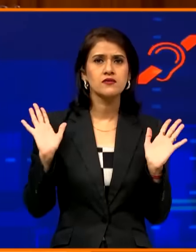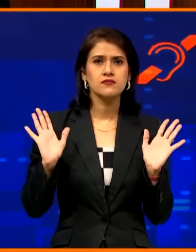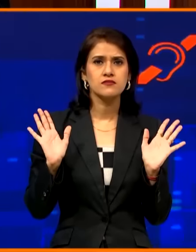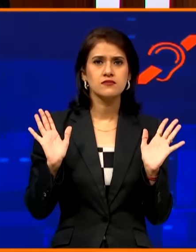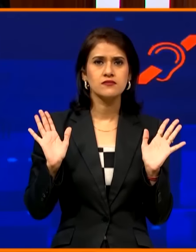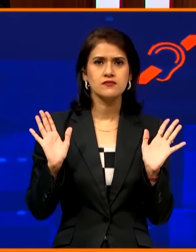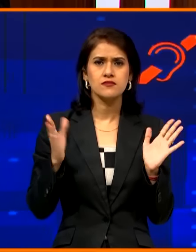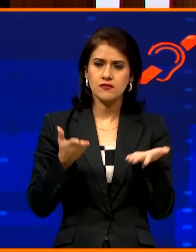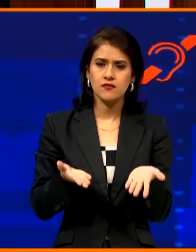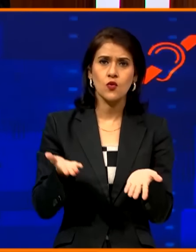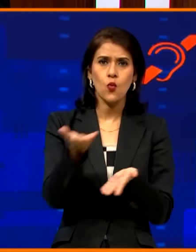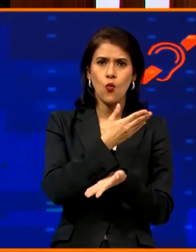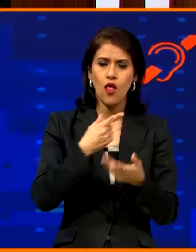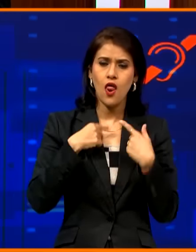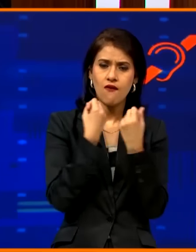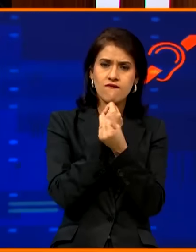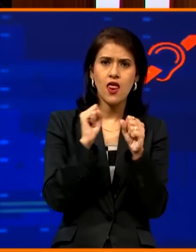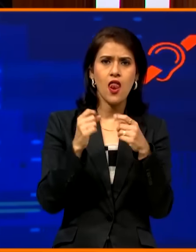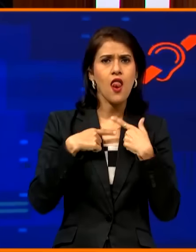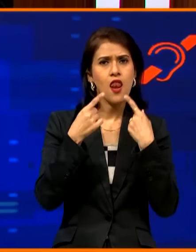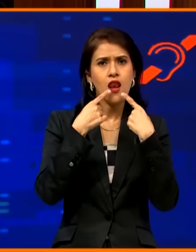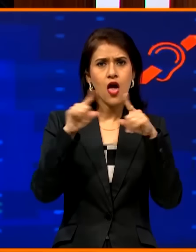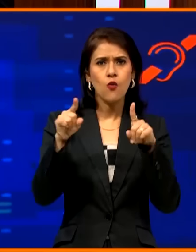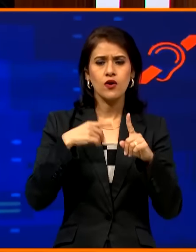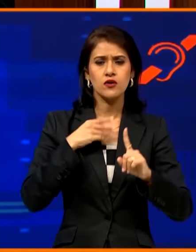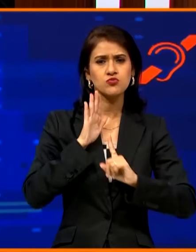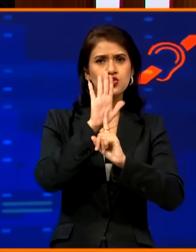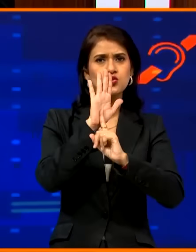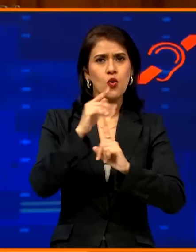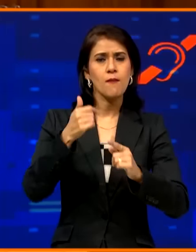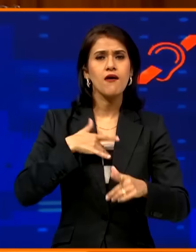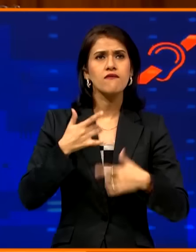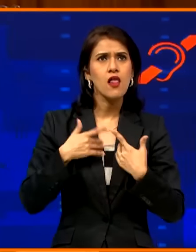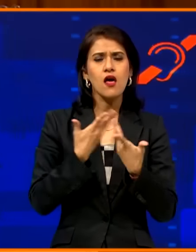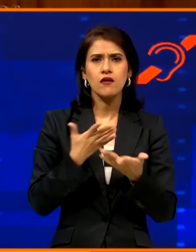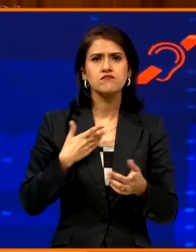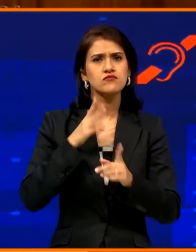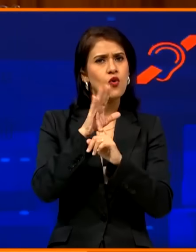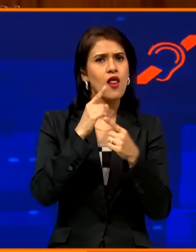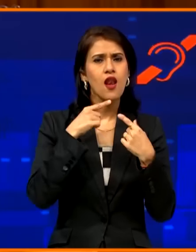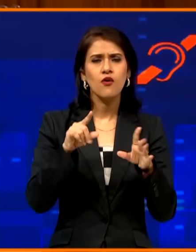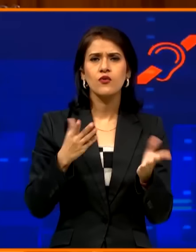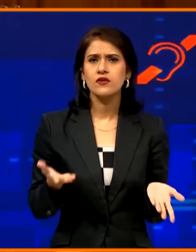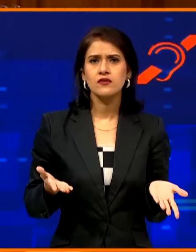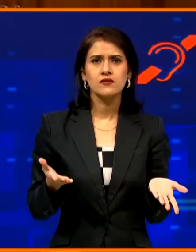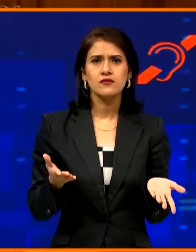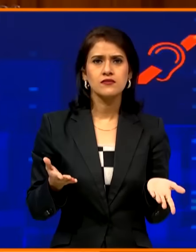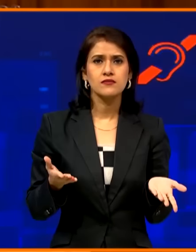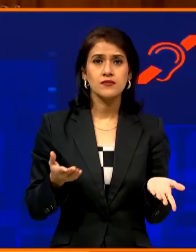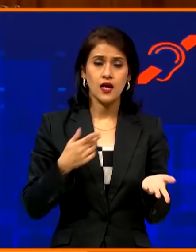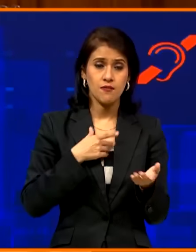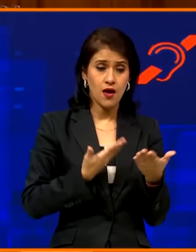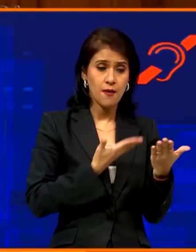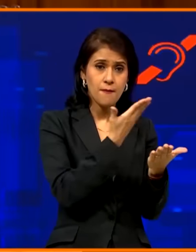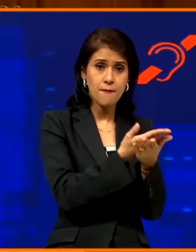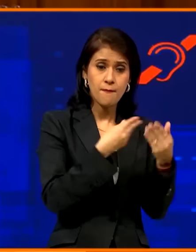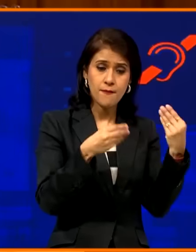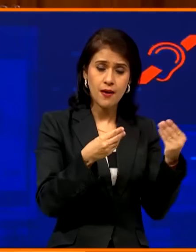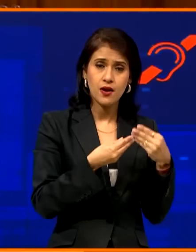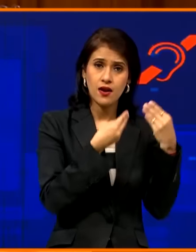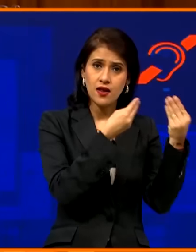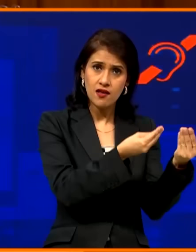डेमोक्रेसी है डेमोक्रेटिक तरीको से जो भी करना है वो किया जाना चाहिए जरूर करेंगे अगर जरूरत पड़ेगी उसको भी